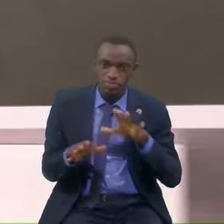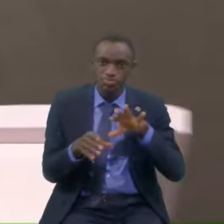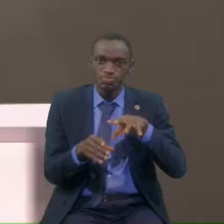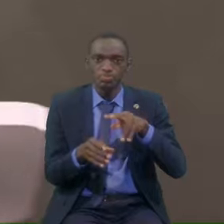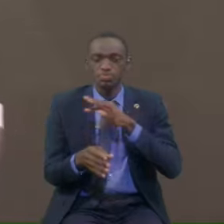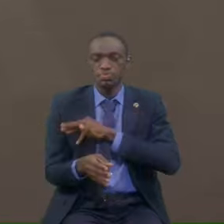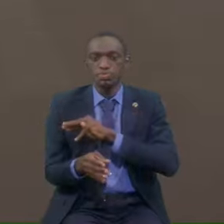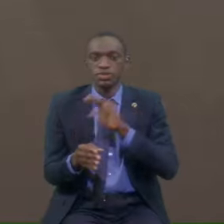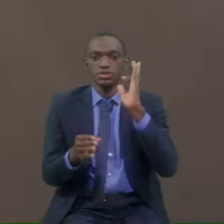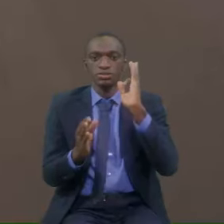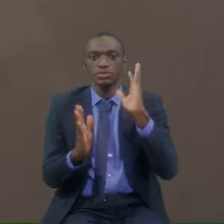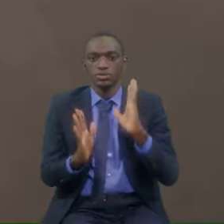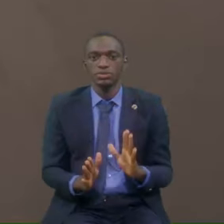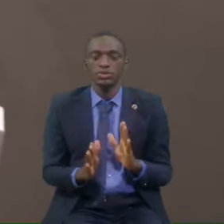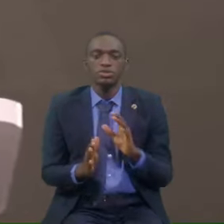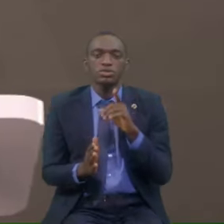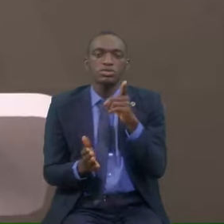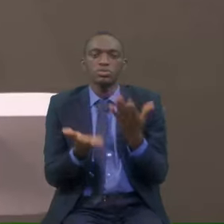Pour un ministre fatigué,